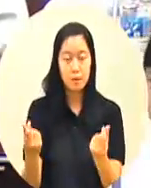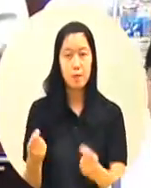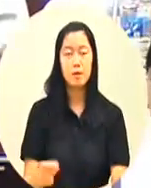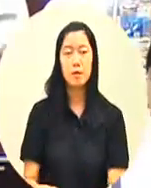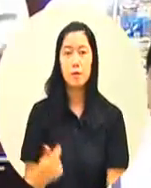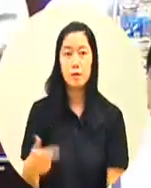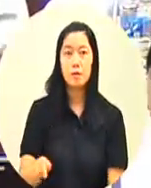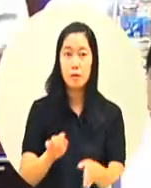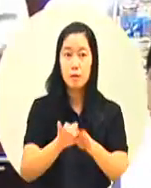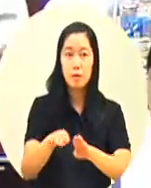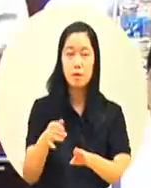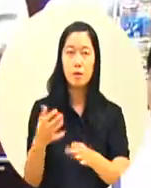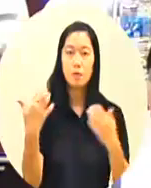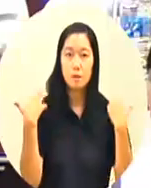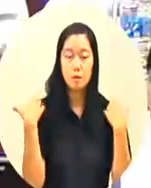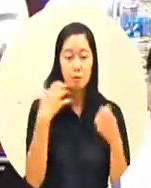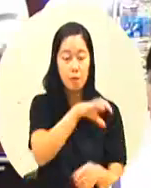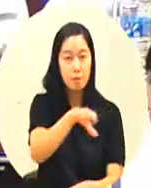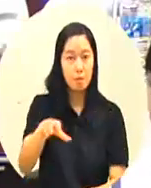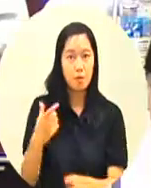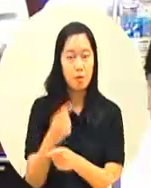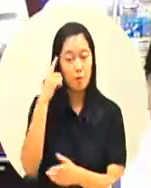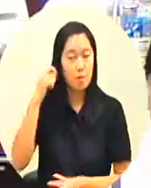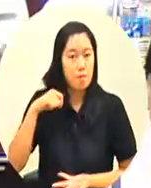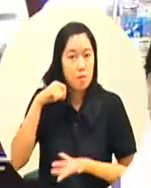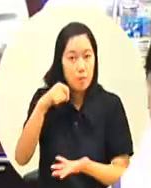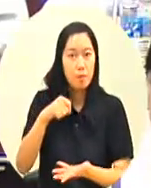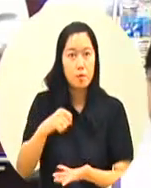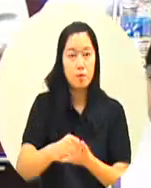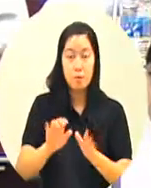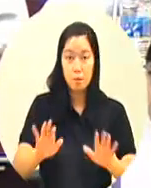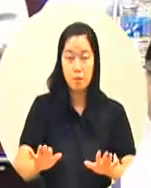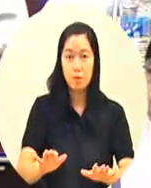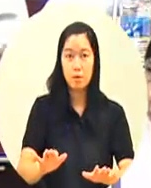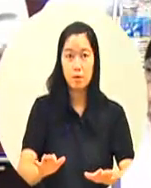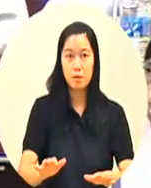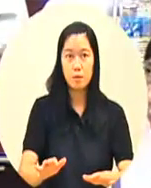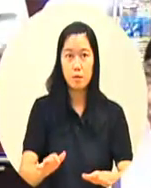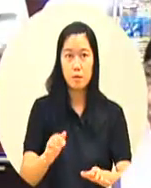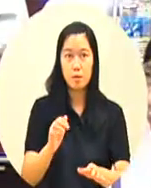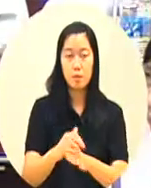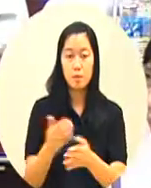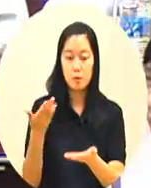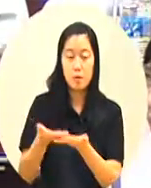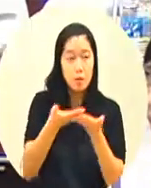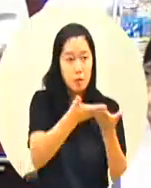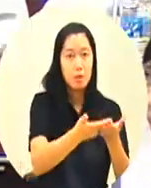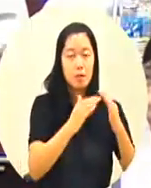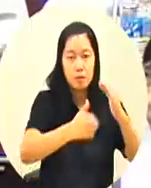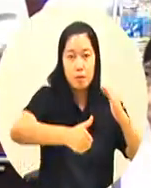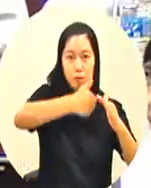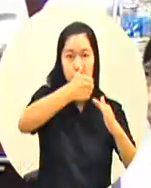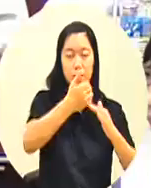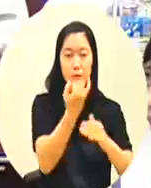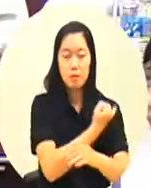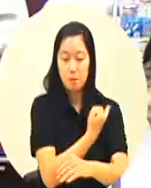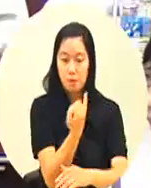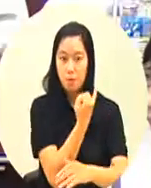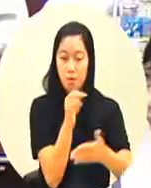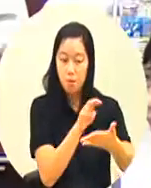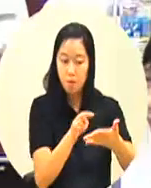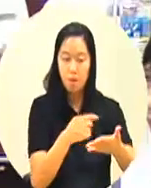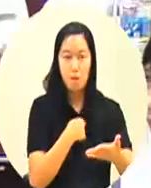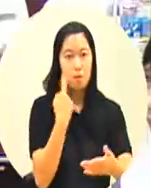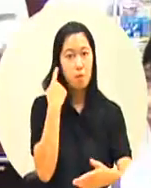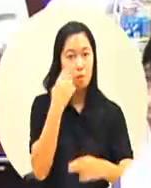税监处提出了一个办法出来，现在正在签请市长核实，我相信市长会同